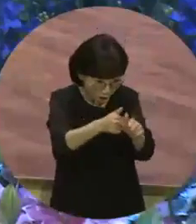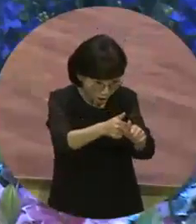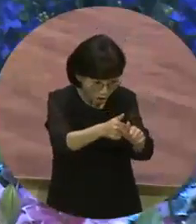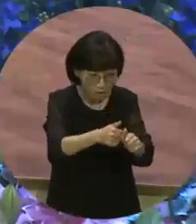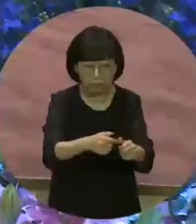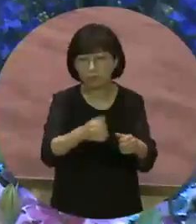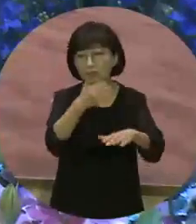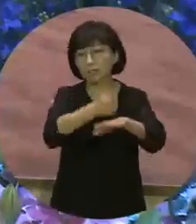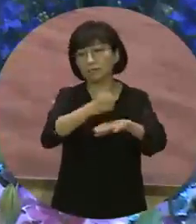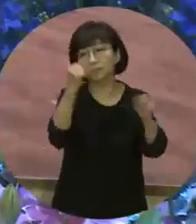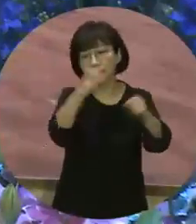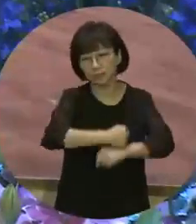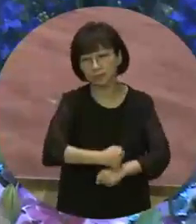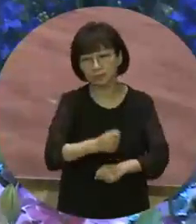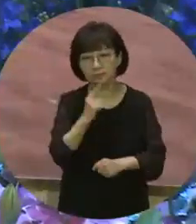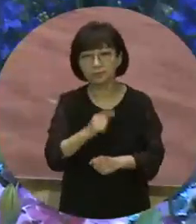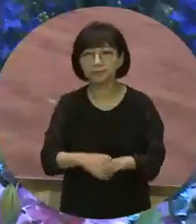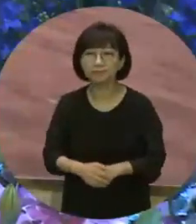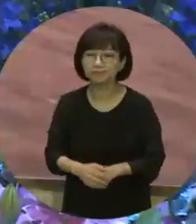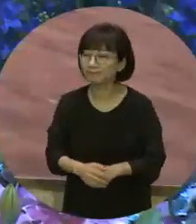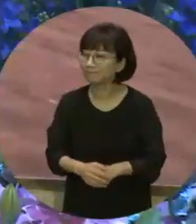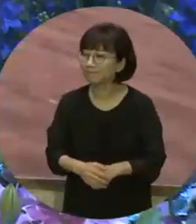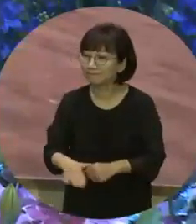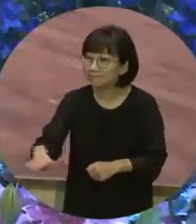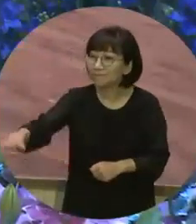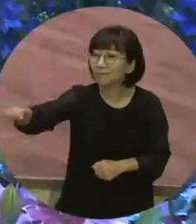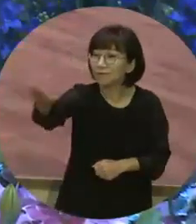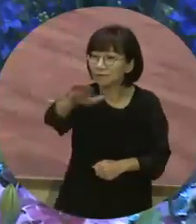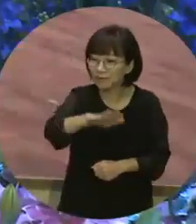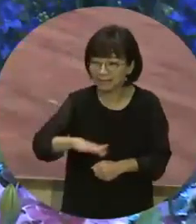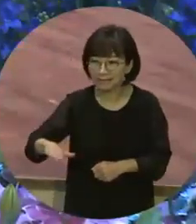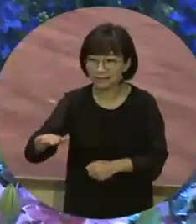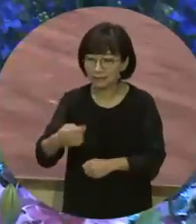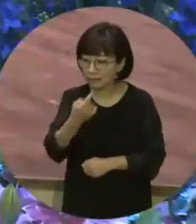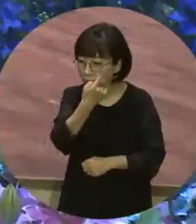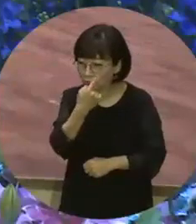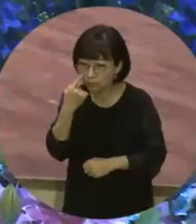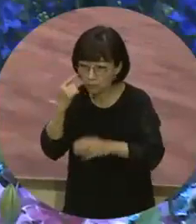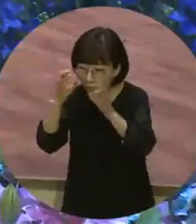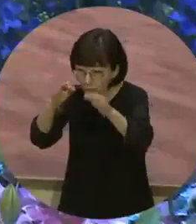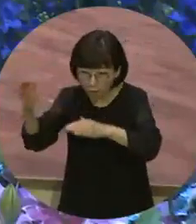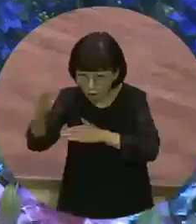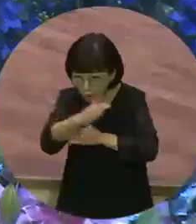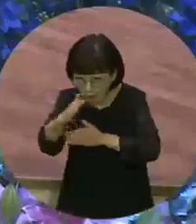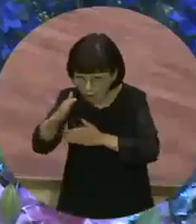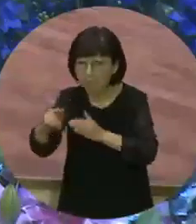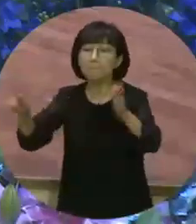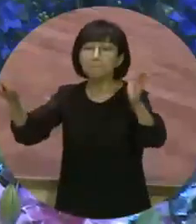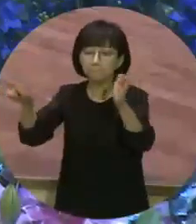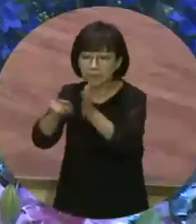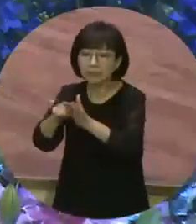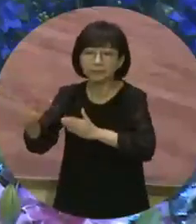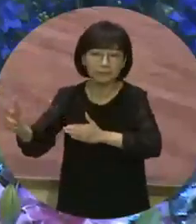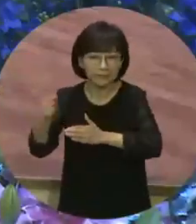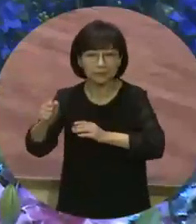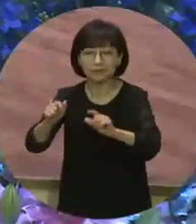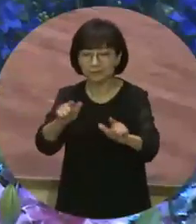말이. 우리 성도는요 눈에 안 보이는 믿음으로 사시기 바랍니다. 믿음으로 살리라.